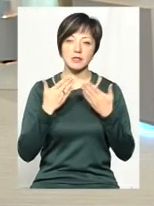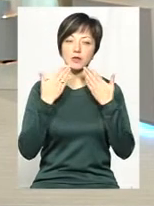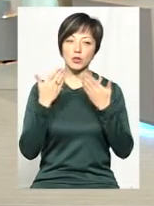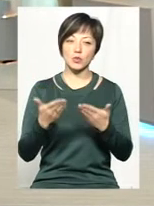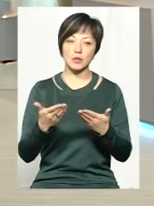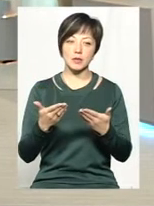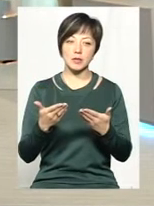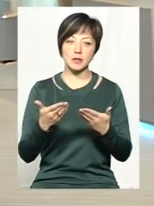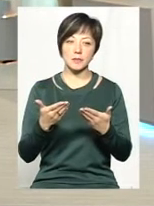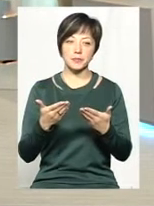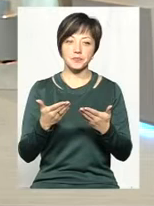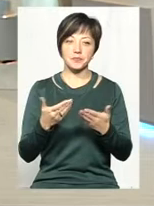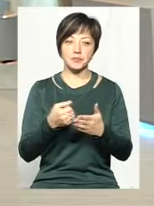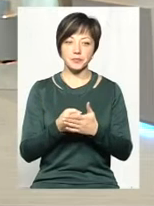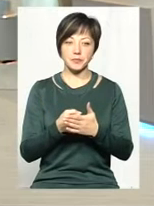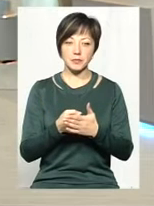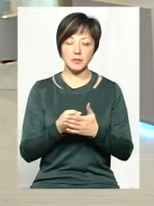звернутися